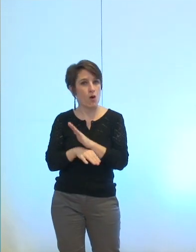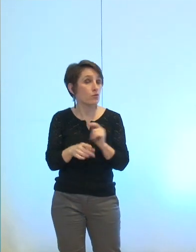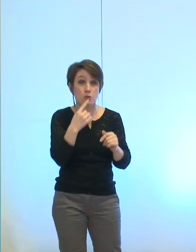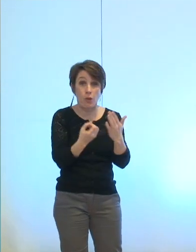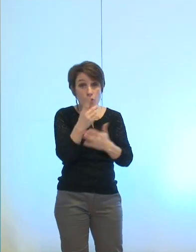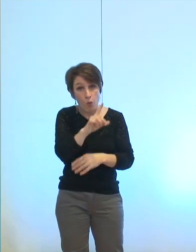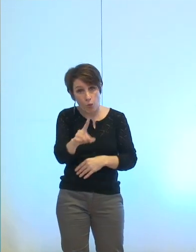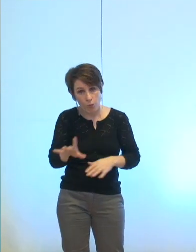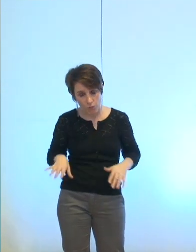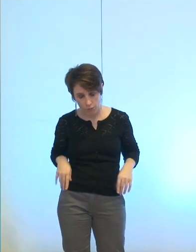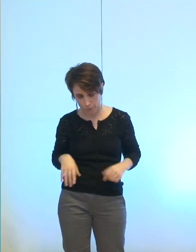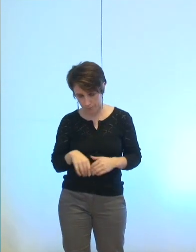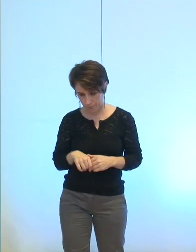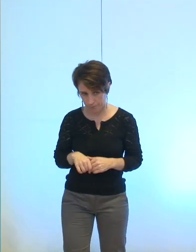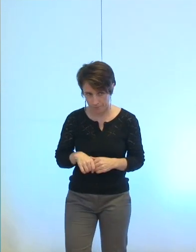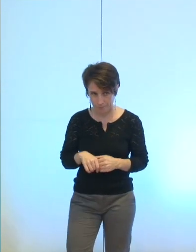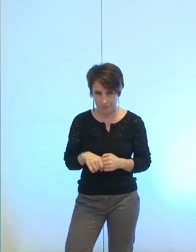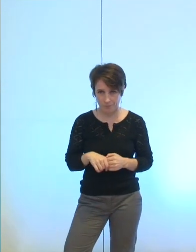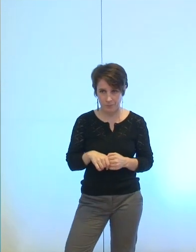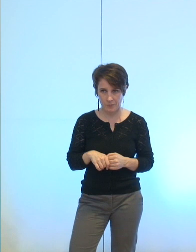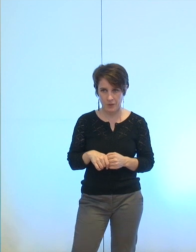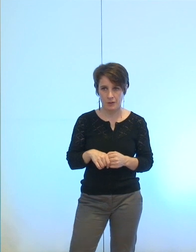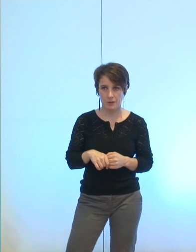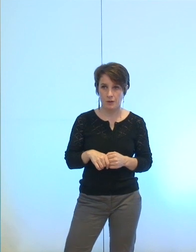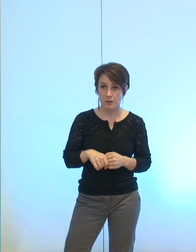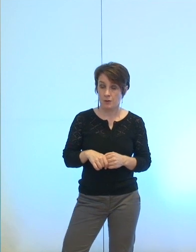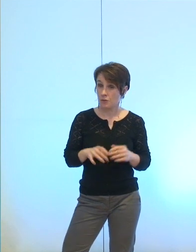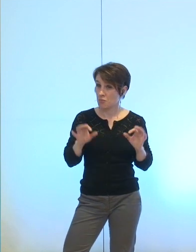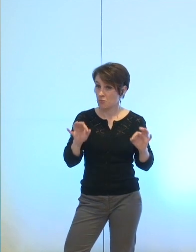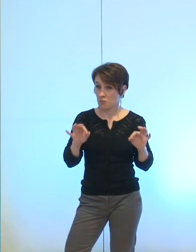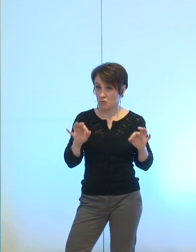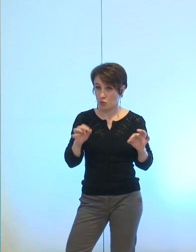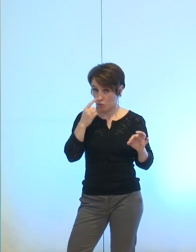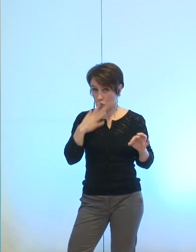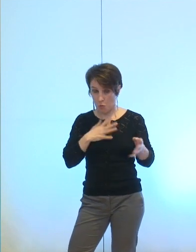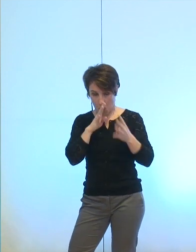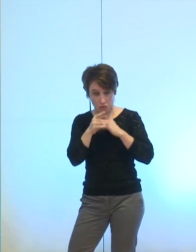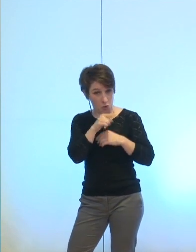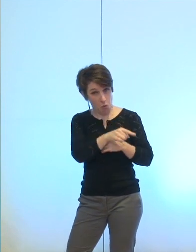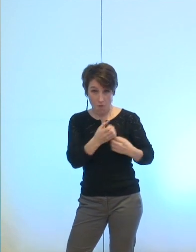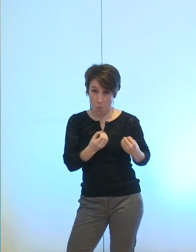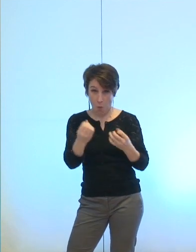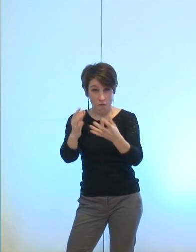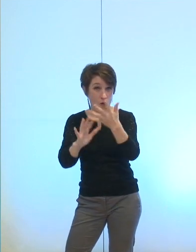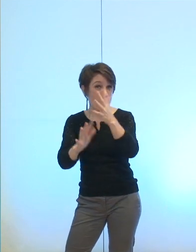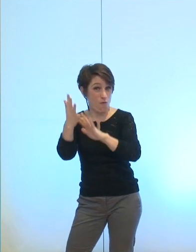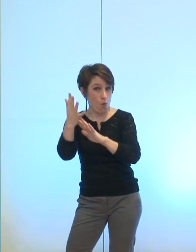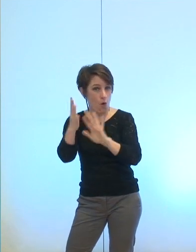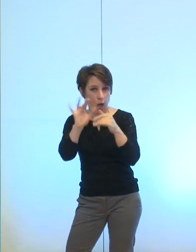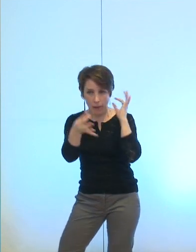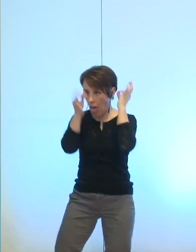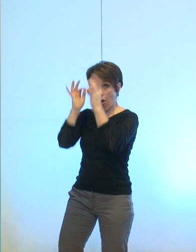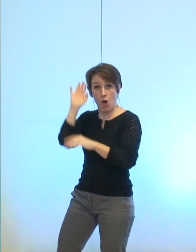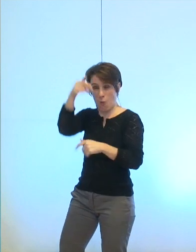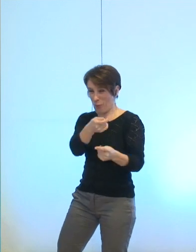nouveauté en la matière c'est d'ailleurs le le pyoman qui se veut pompier parce que qui